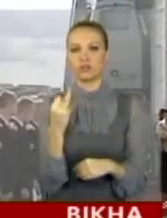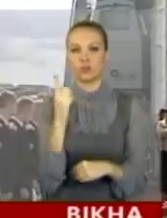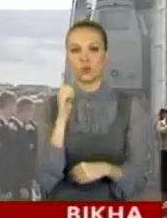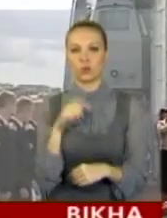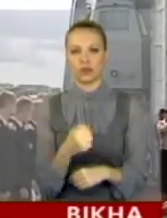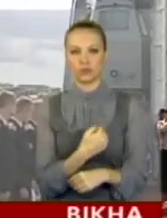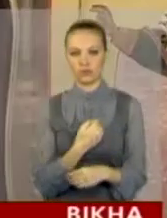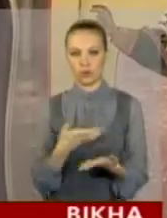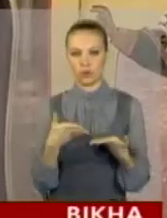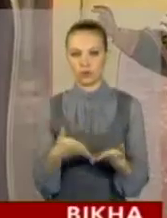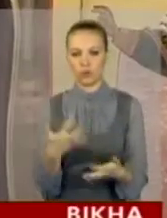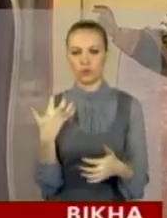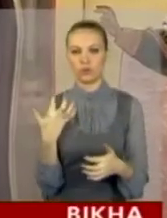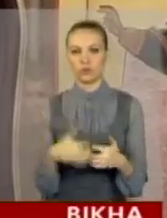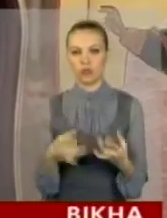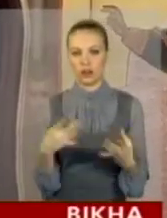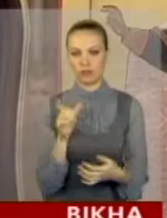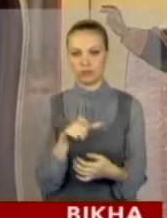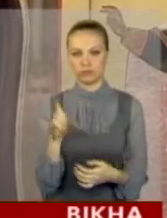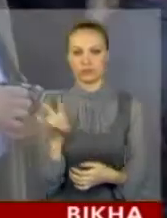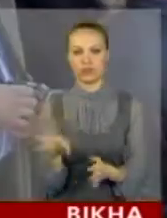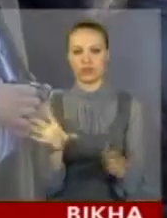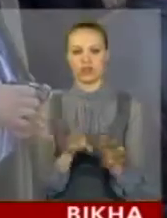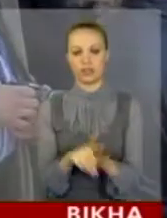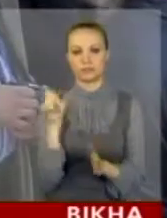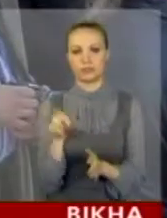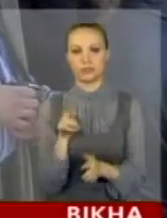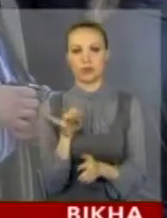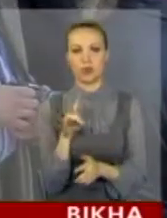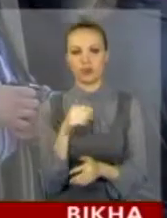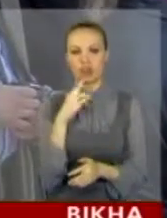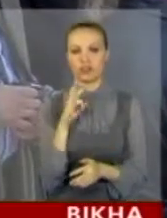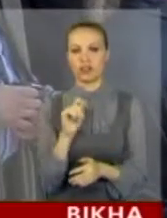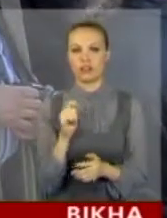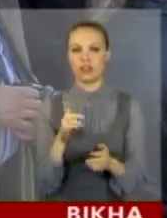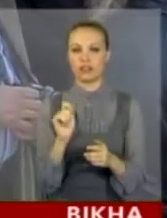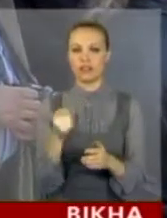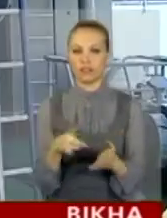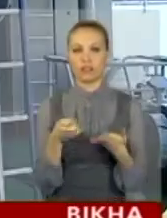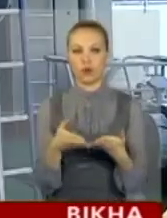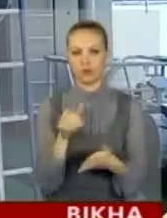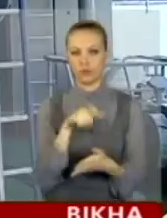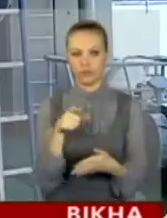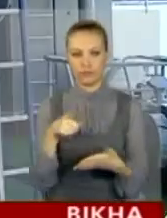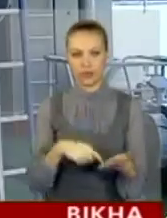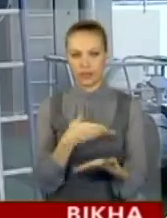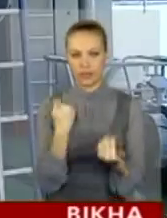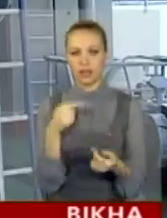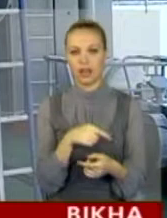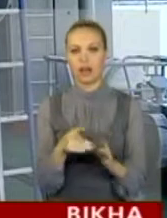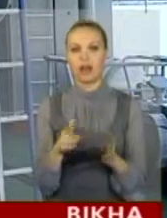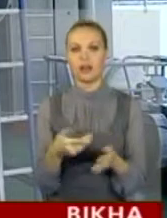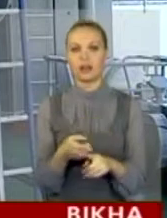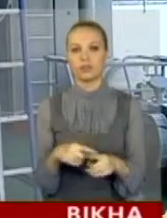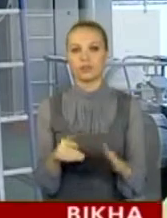українського військового флоту серед миротворців – священник. Отець Микола каже, на війні та на кораблі невірян нема. Священник призивається для того,